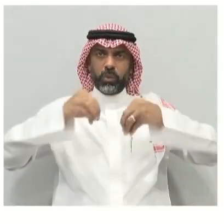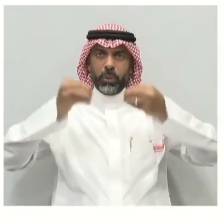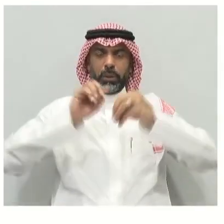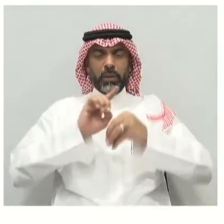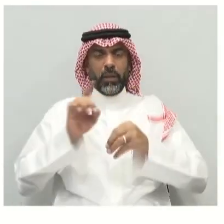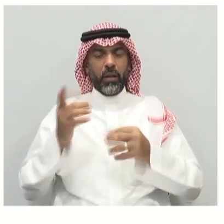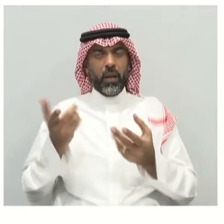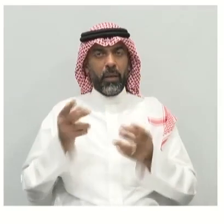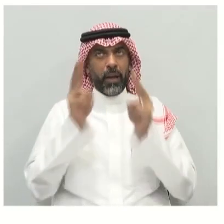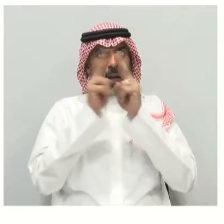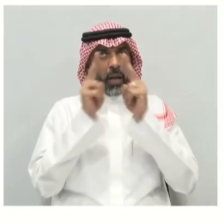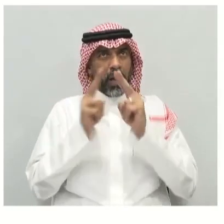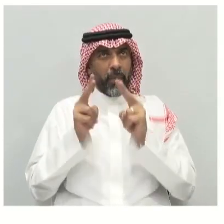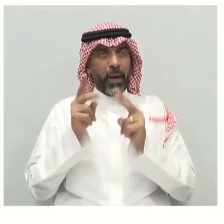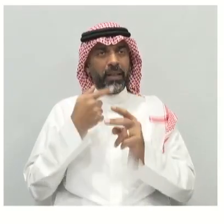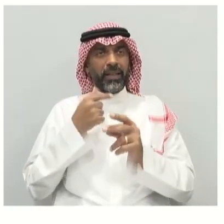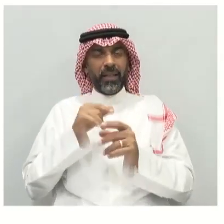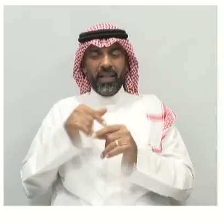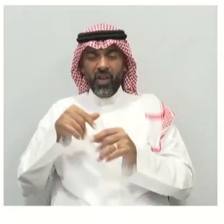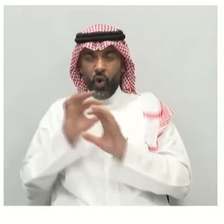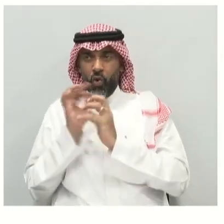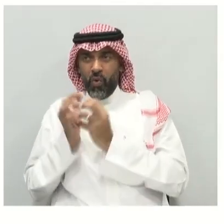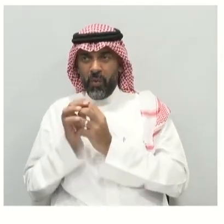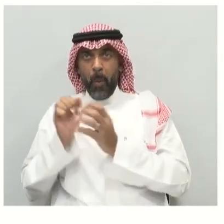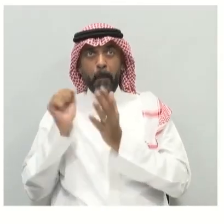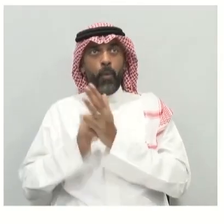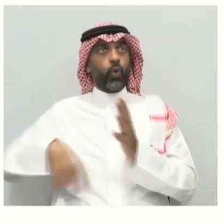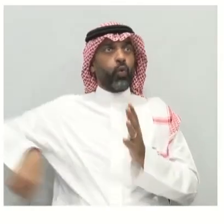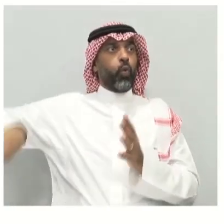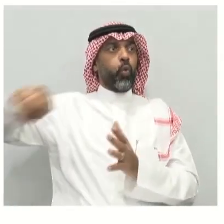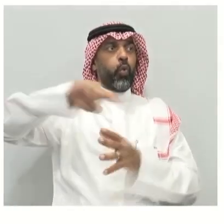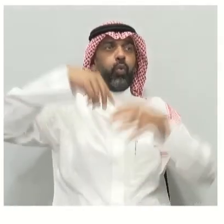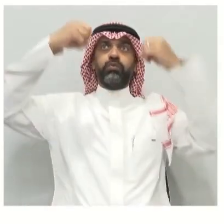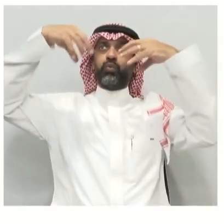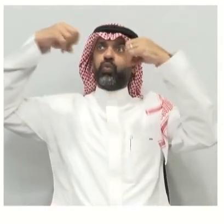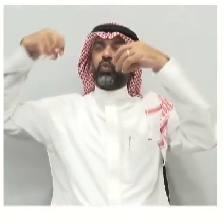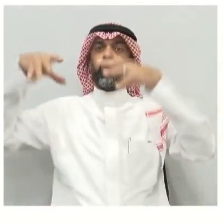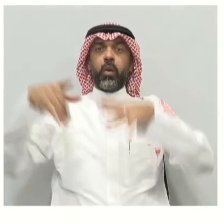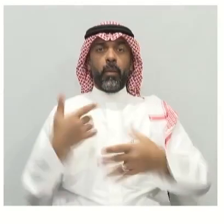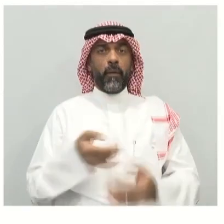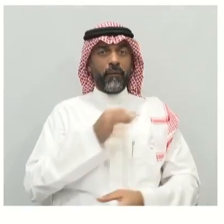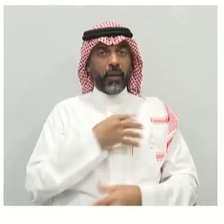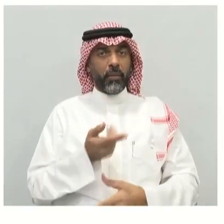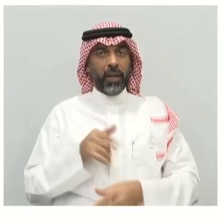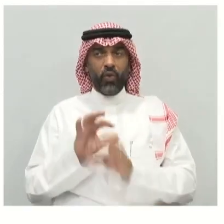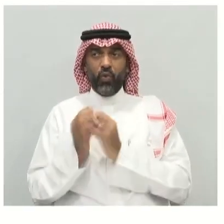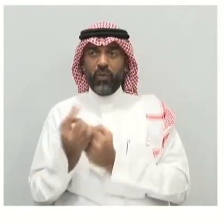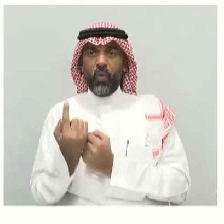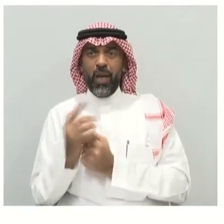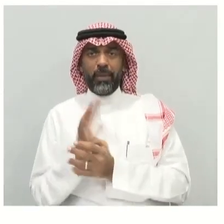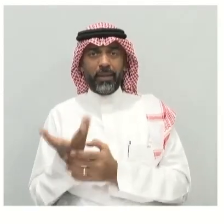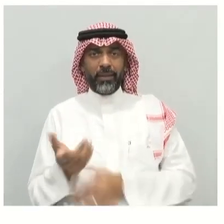نستخدمها الا بالكميه او بالوقت اللي احنا نحتاجه وبعد نطفيه كمان الماء